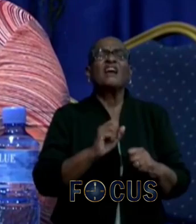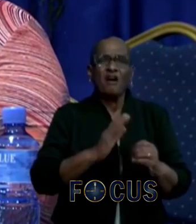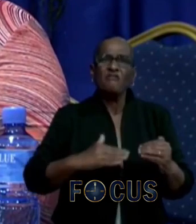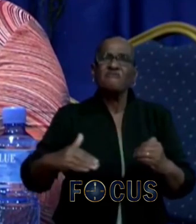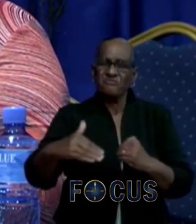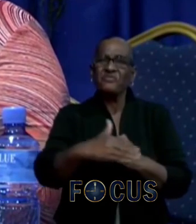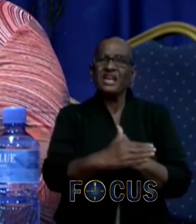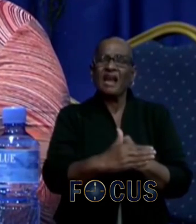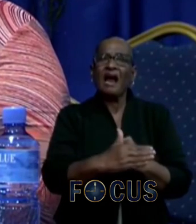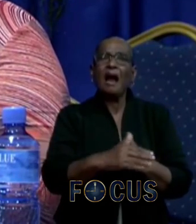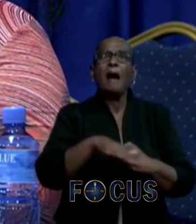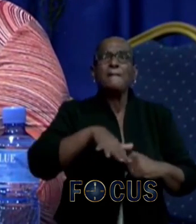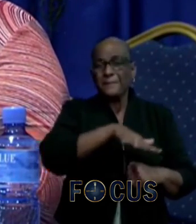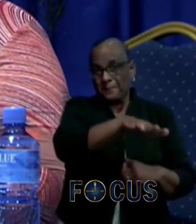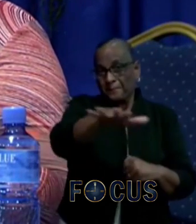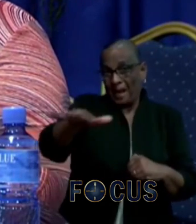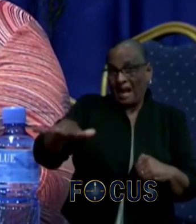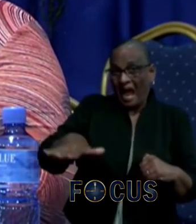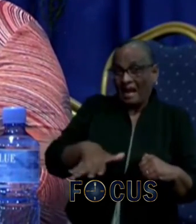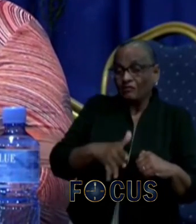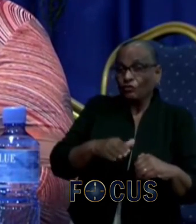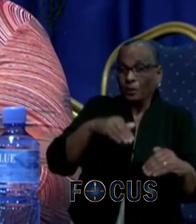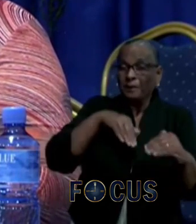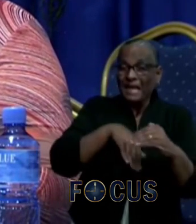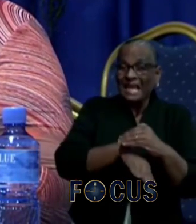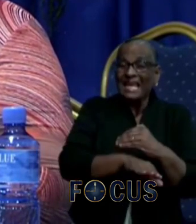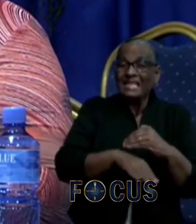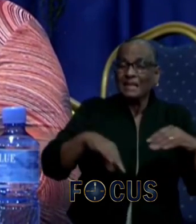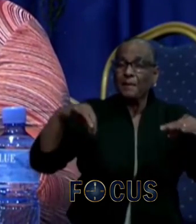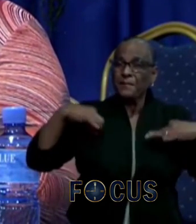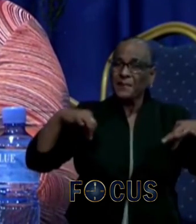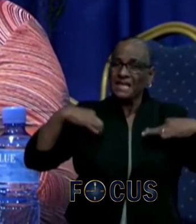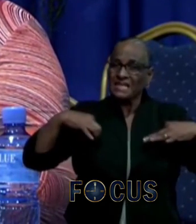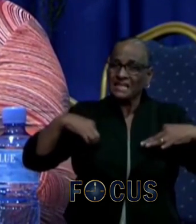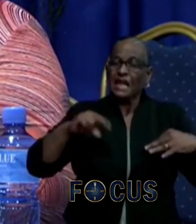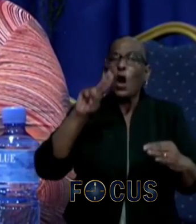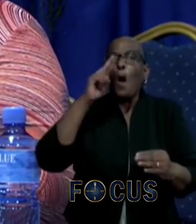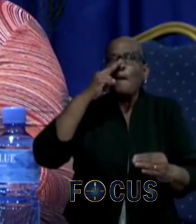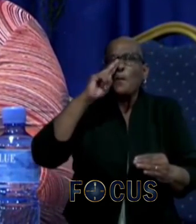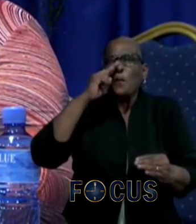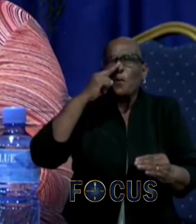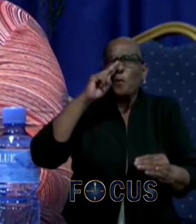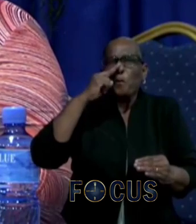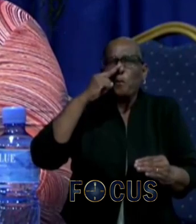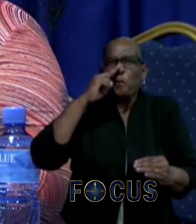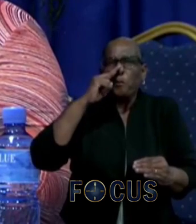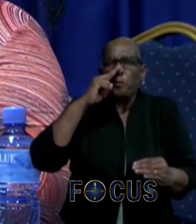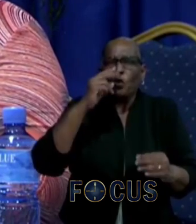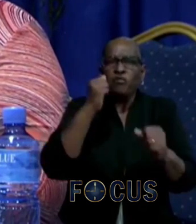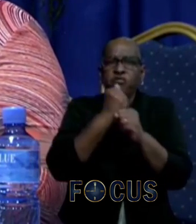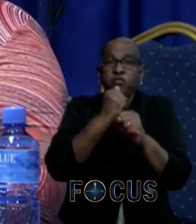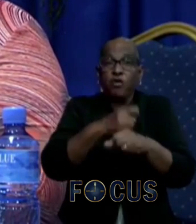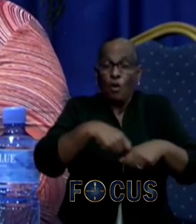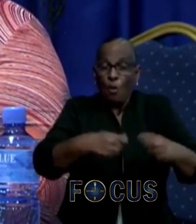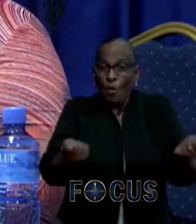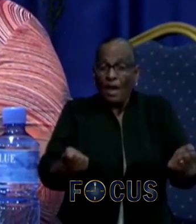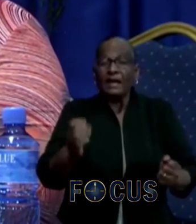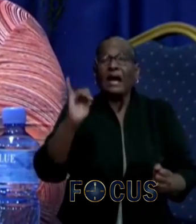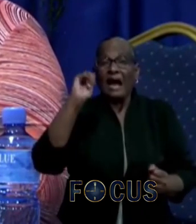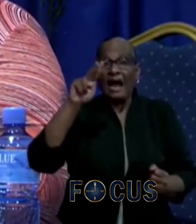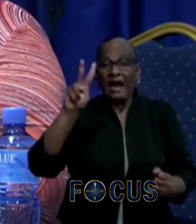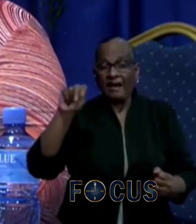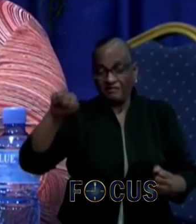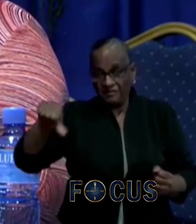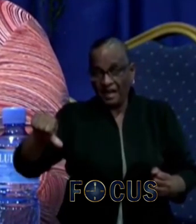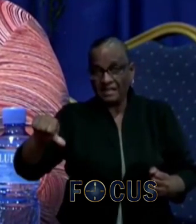het bestaand platform binnen het ministerie, het Pilot Fund for Innovation in Suriname, IFS,